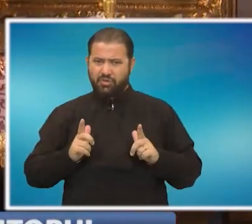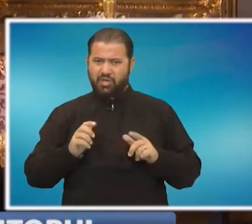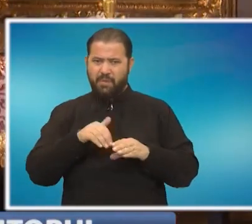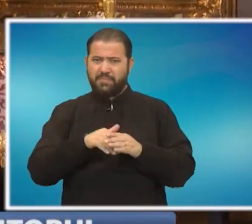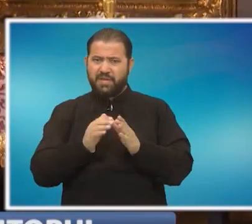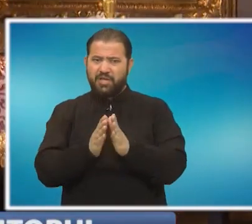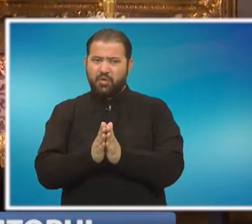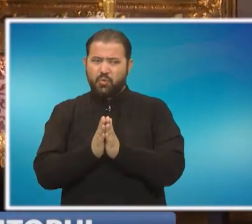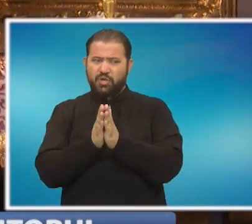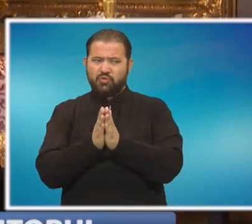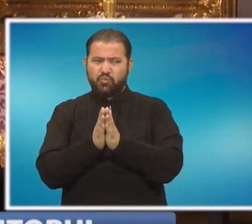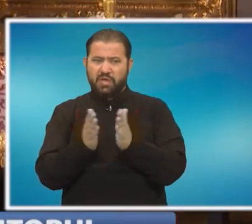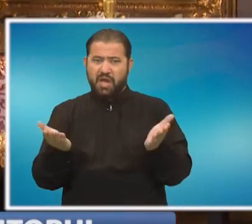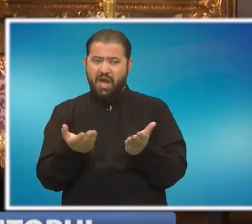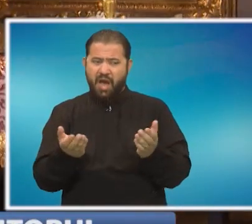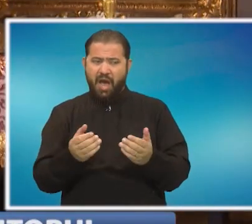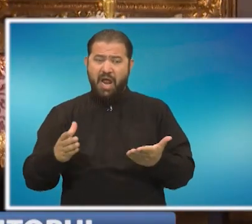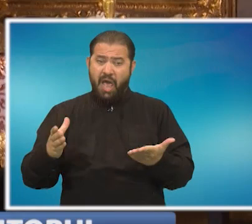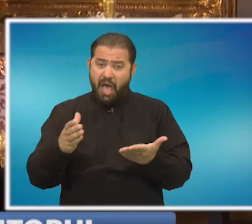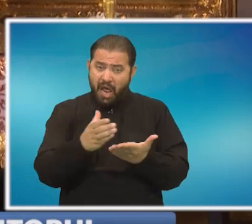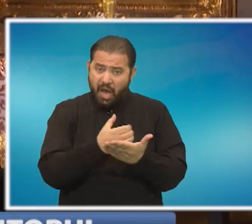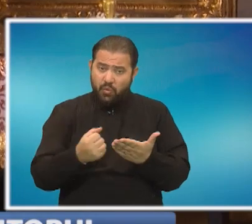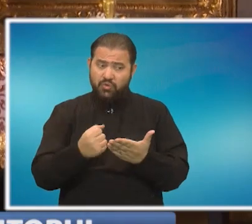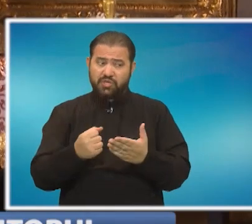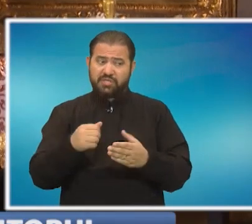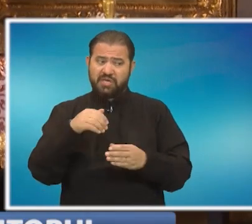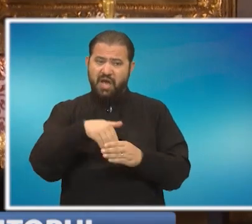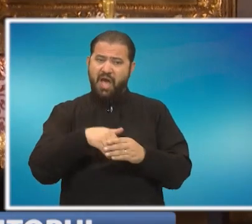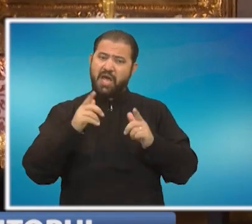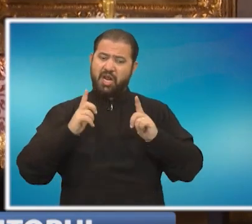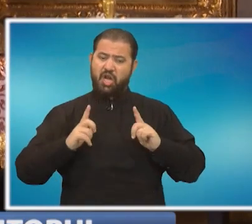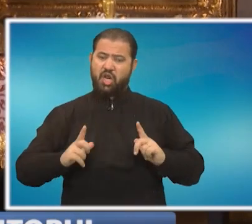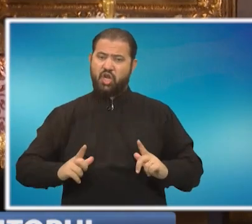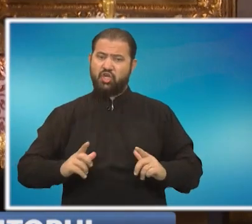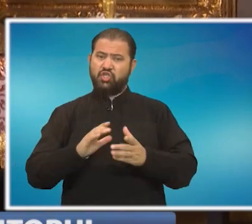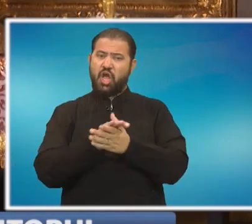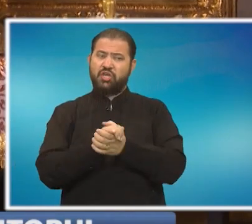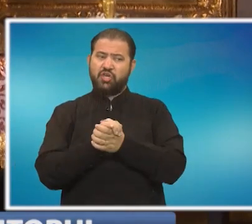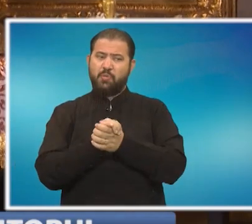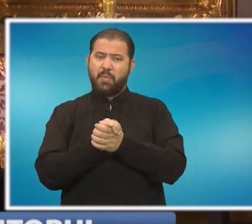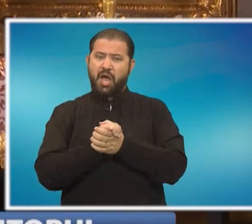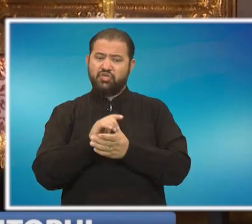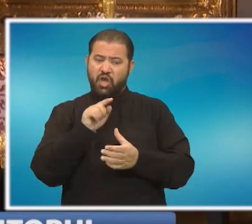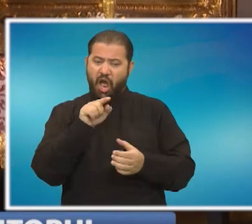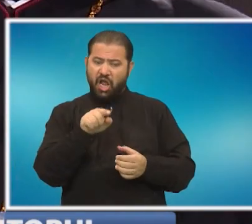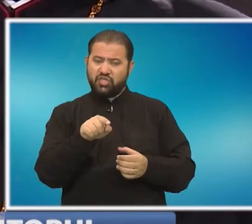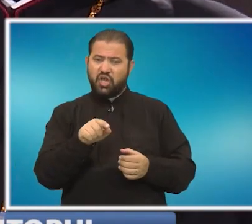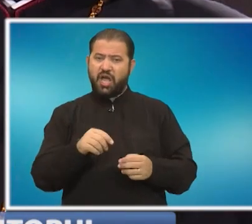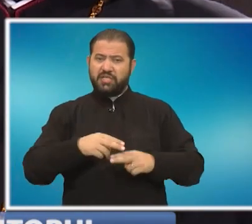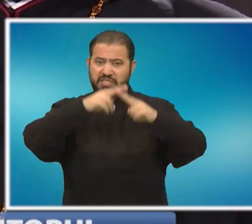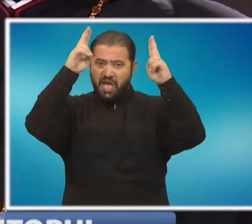în rugăciune și care reușesc ca în liniștea și pacea aceasta